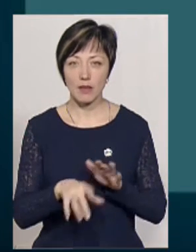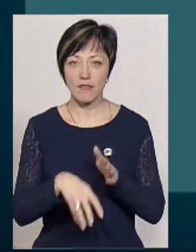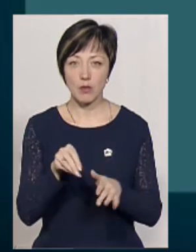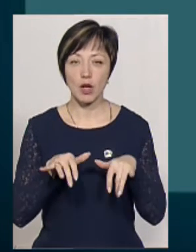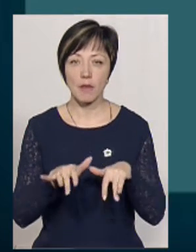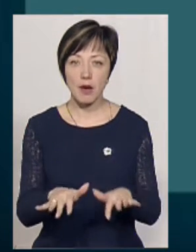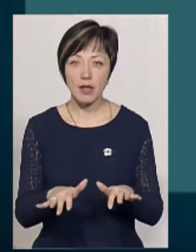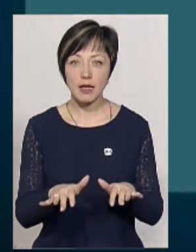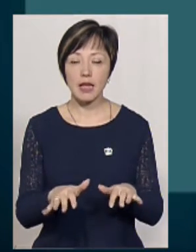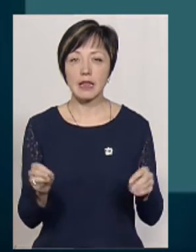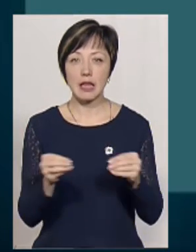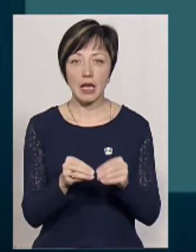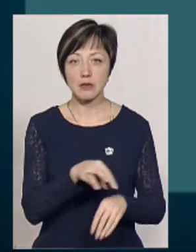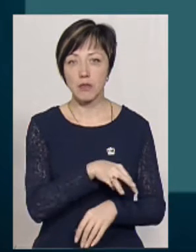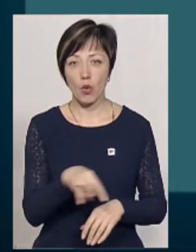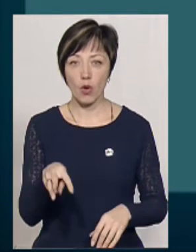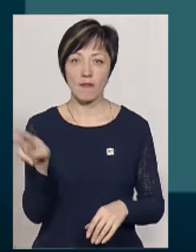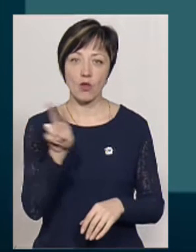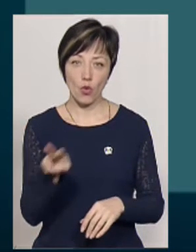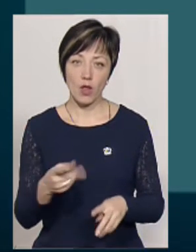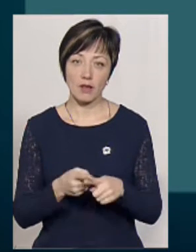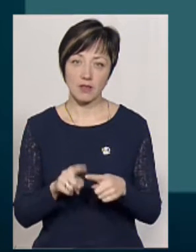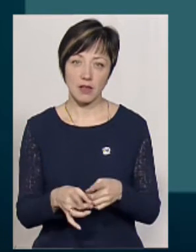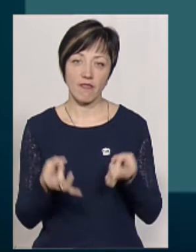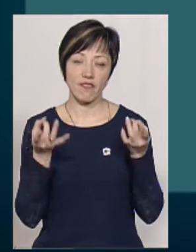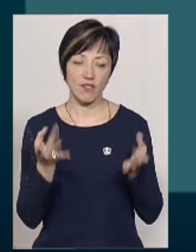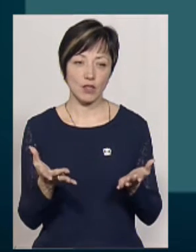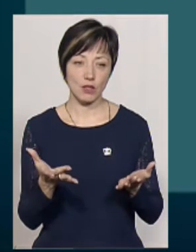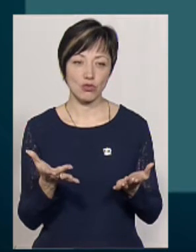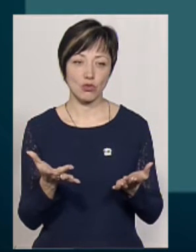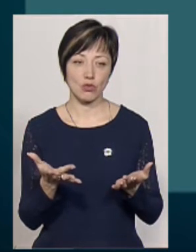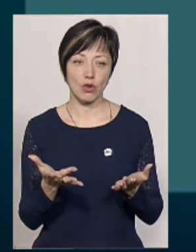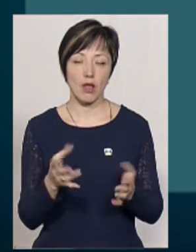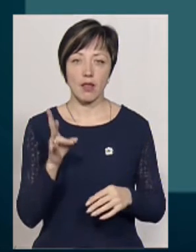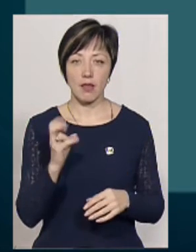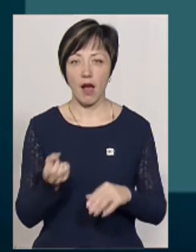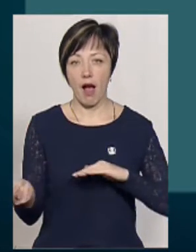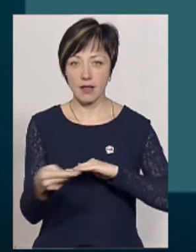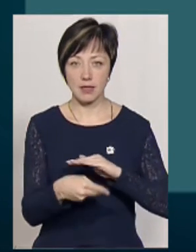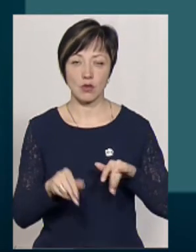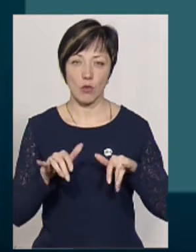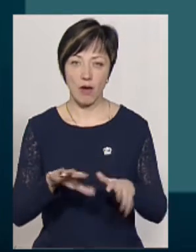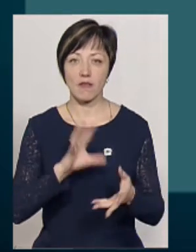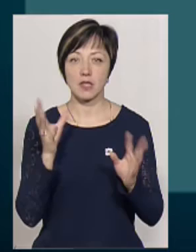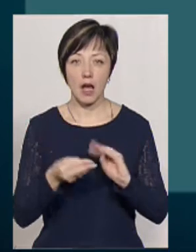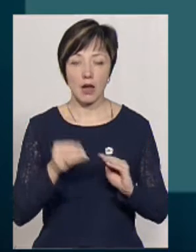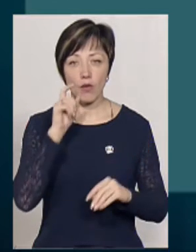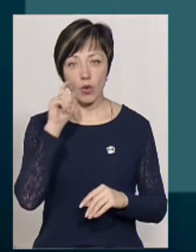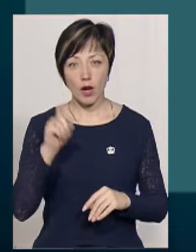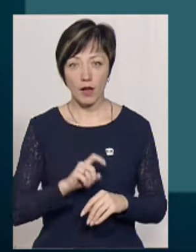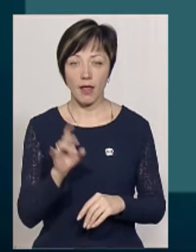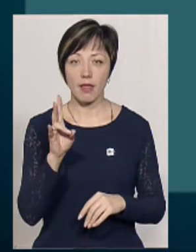кампанії десь 10 мільйонів доларів вже це витрачено на неофіційну агітаційну кампанію. А взагалі в Україні